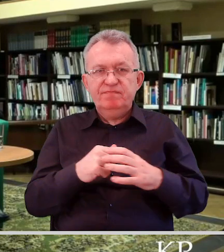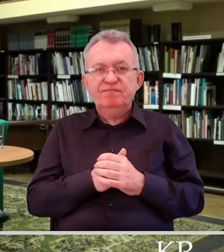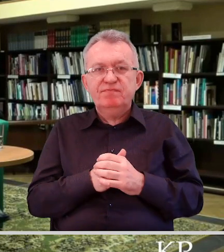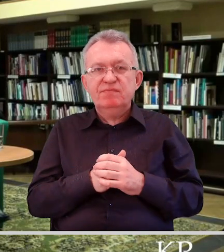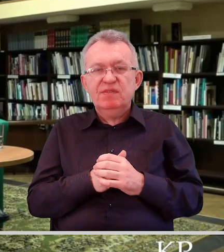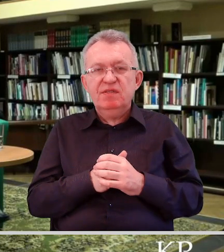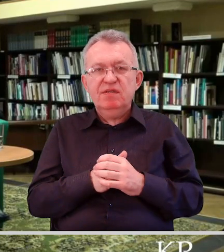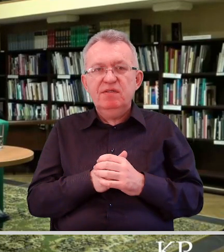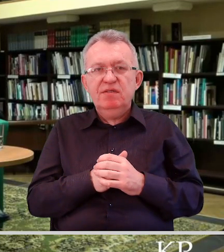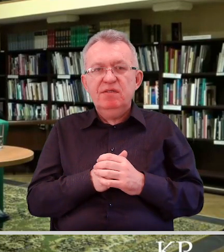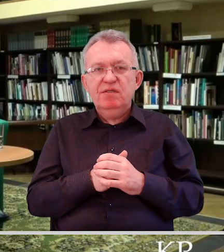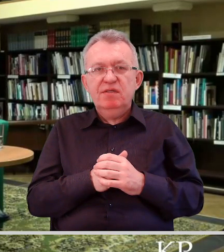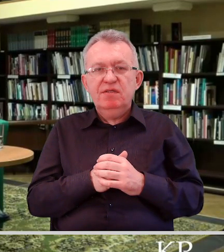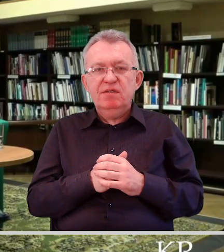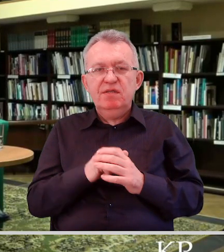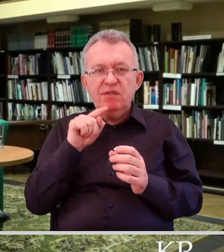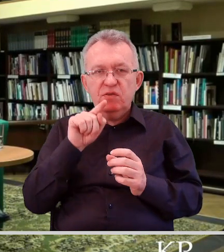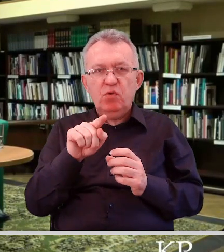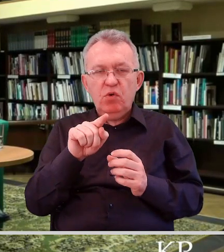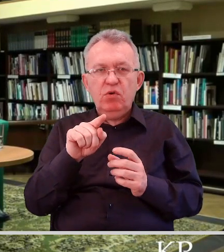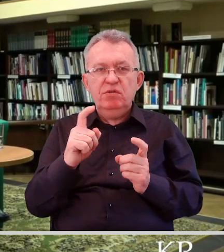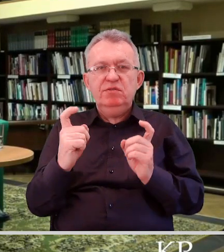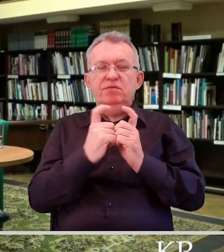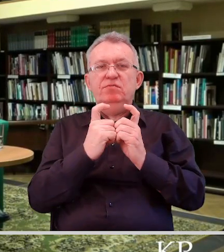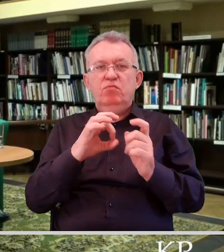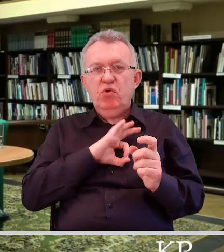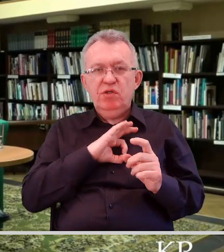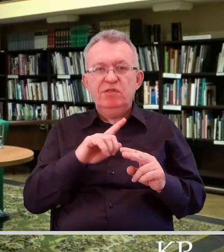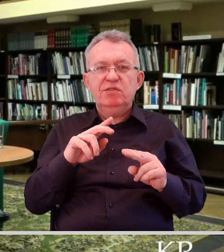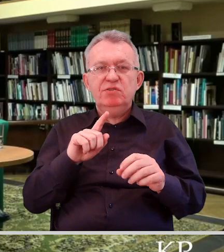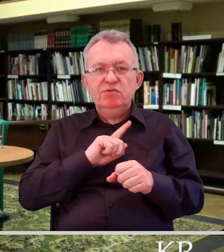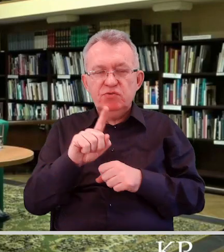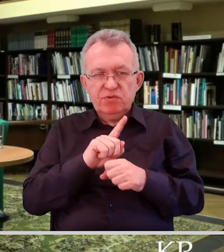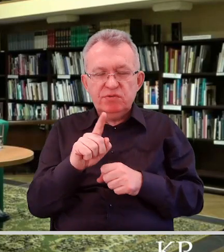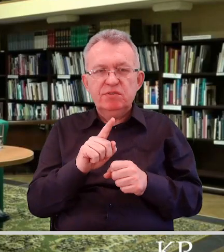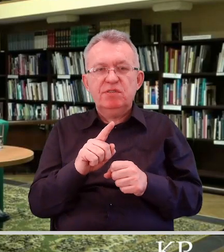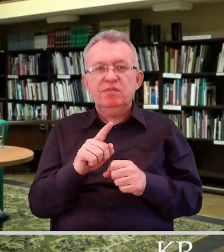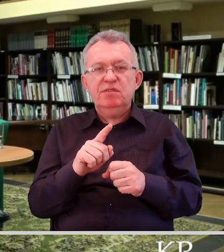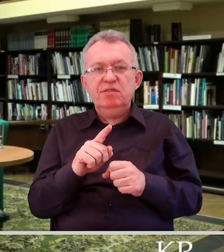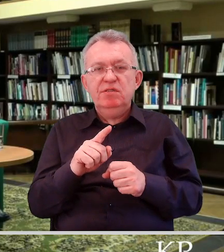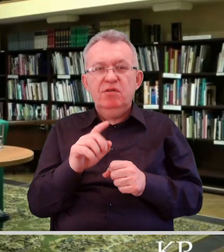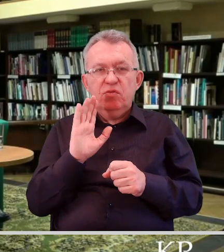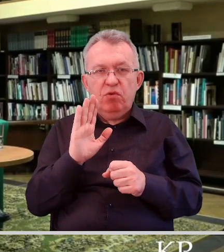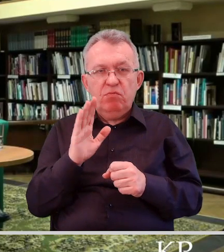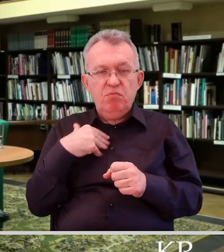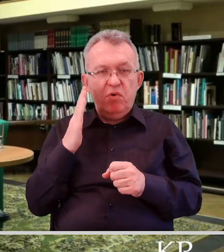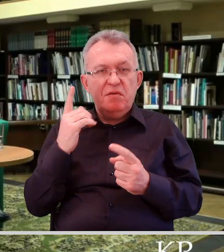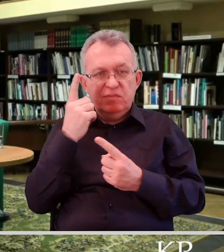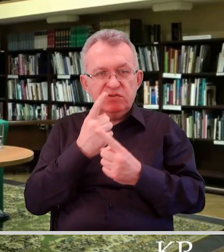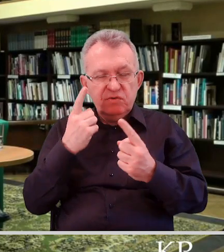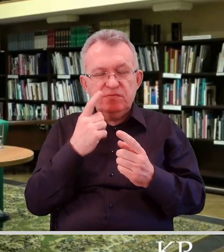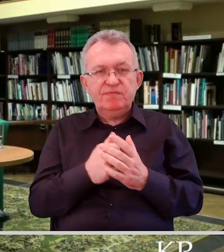I na to uderzyło moją siostrę i ja przyznam, że później też o tym myślałam, że w